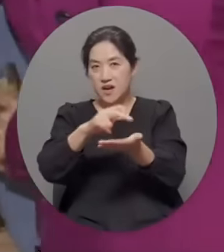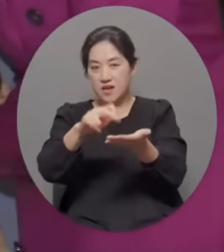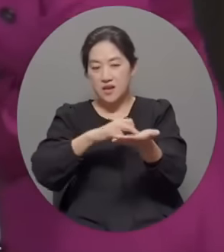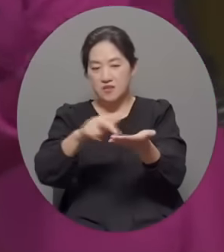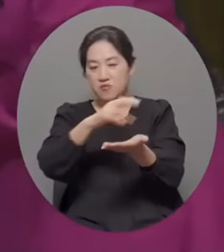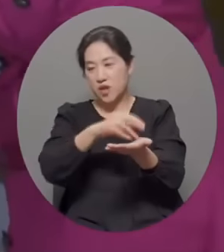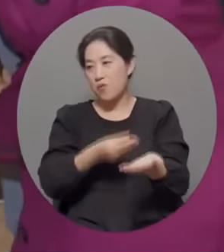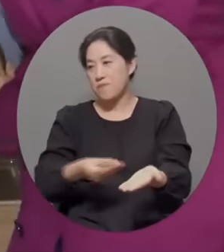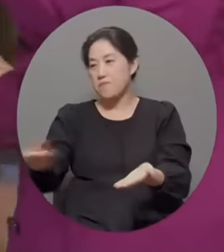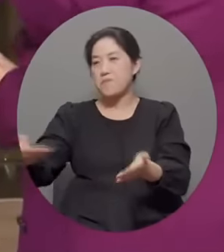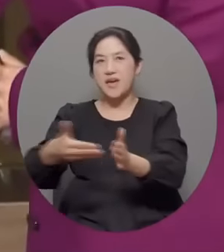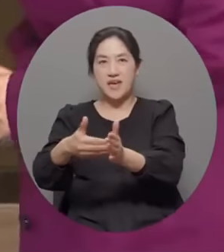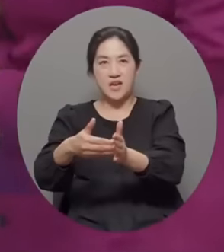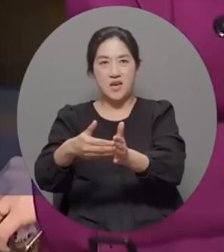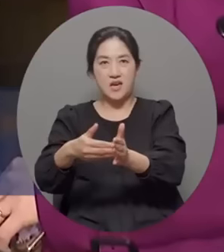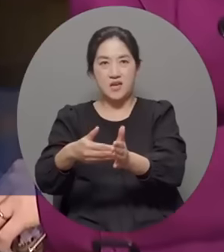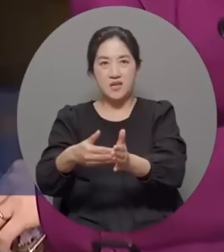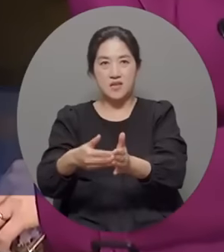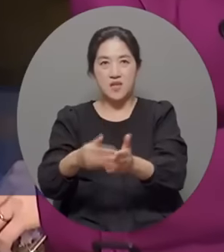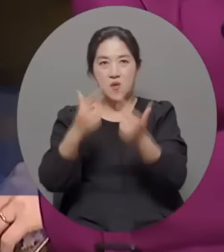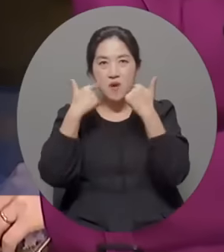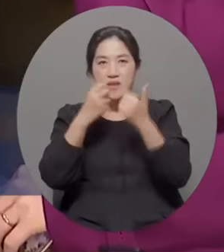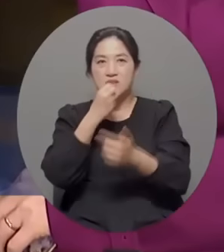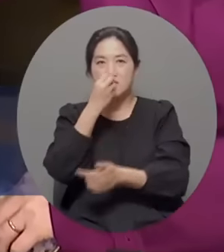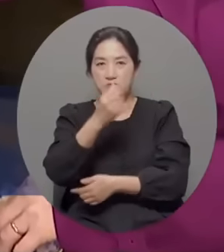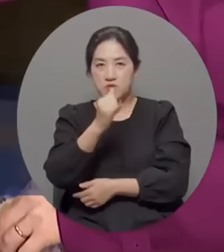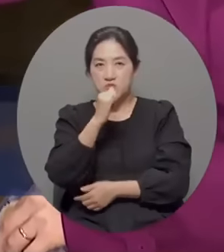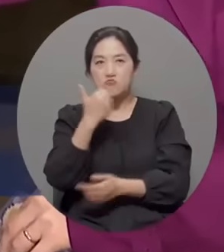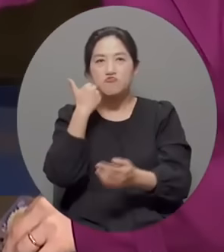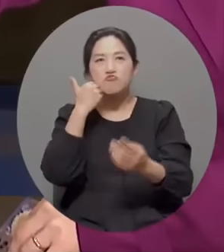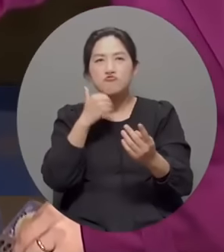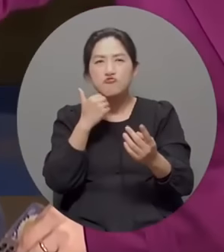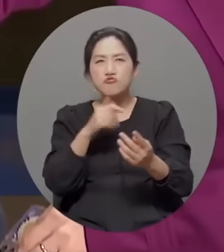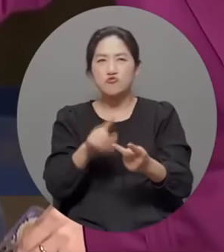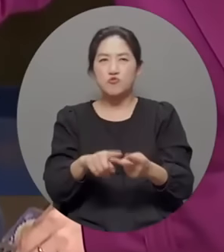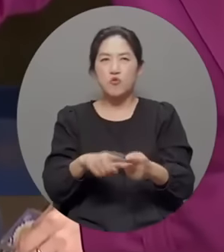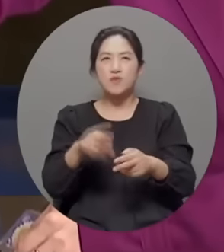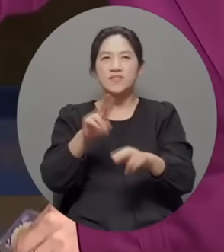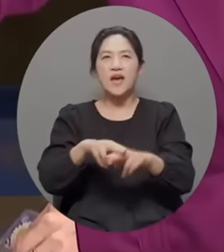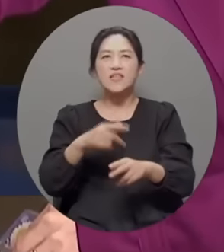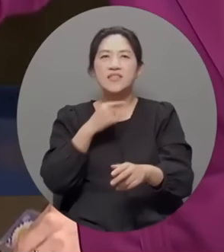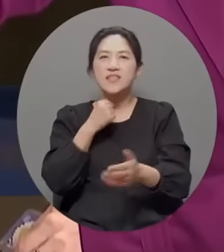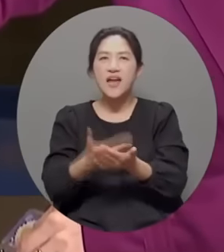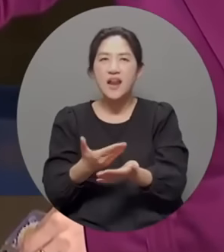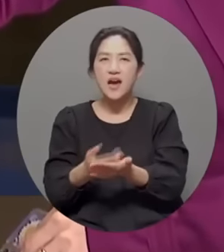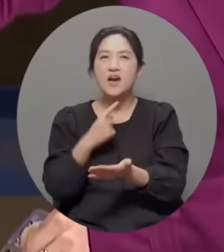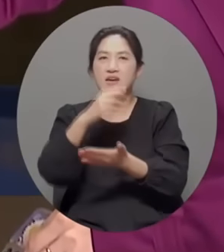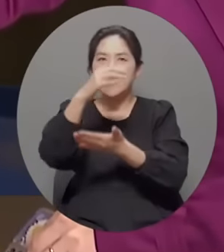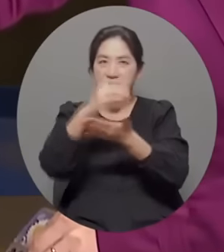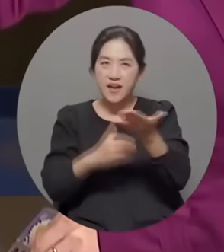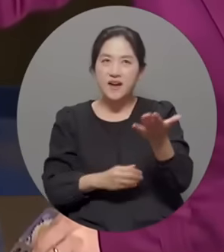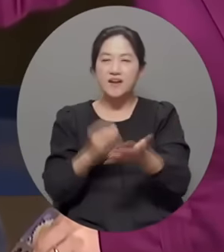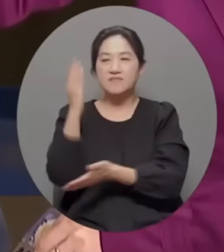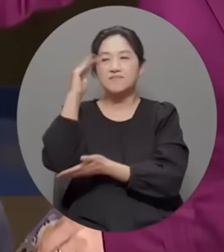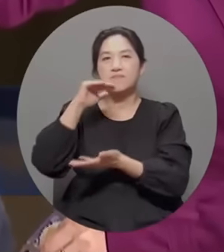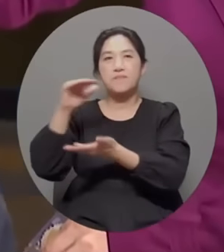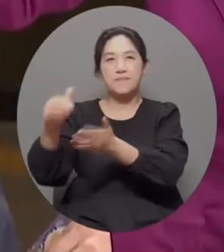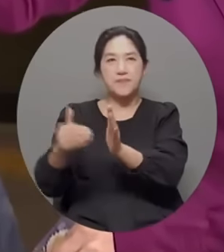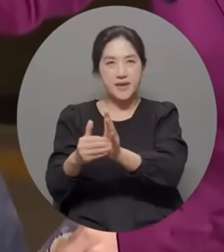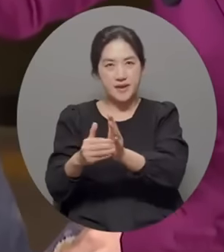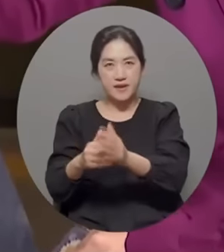제출했다고 했습니다. 명확히 진술을 내고 그가 누군지 어떤 직위를 청탁했는지 이런 것까지